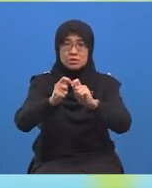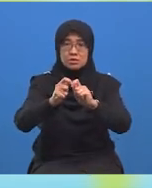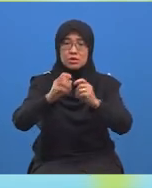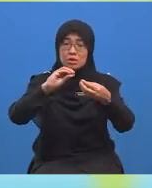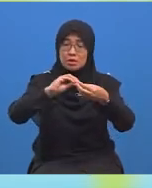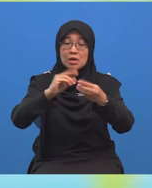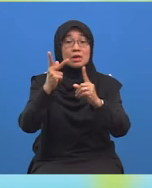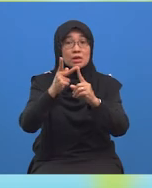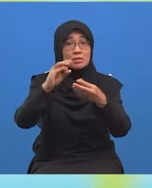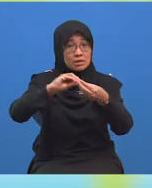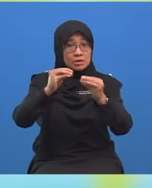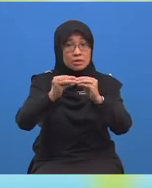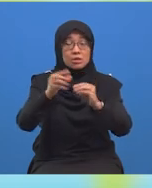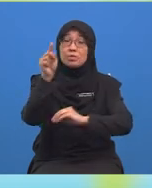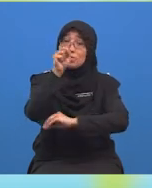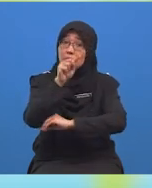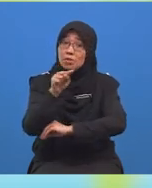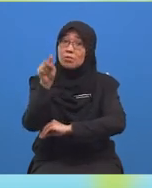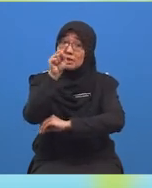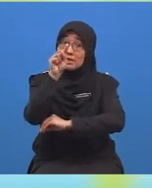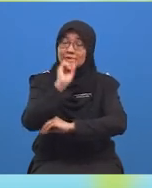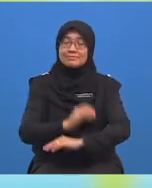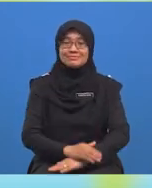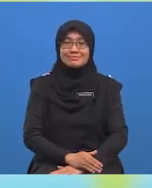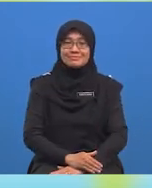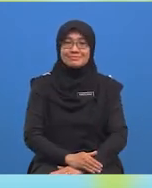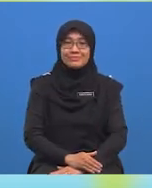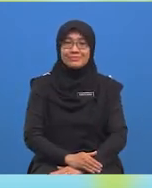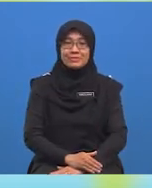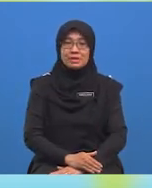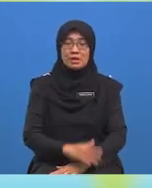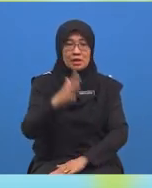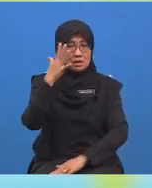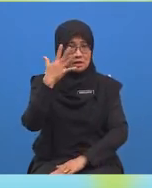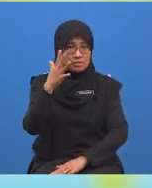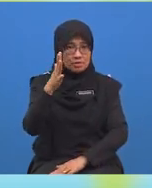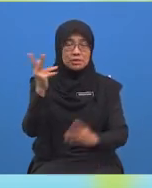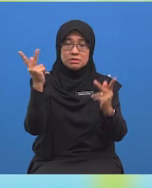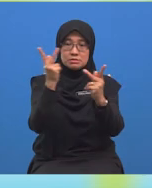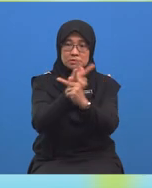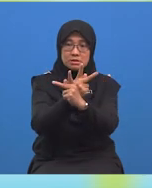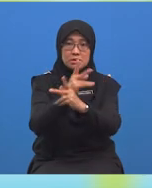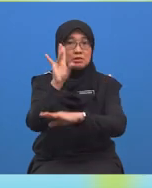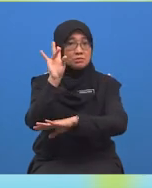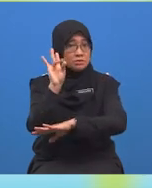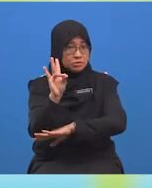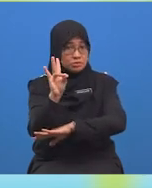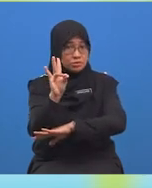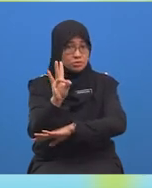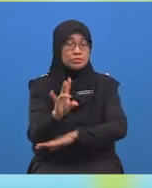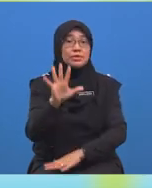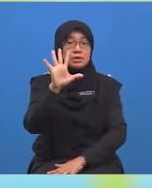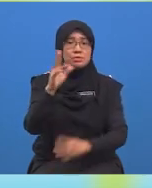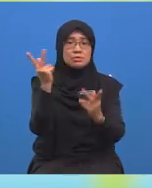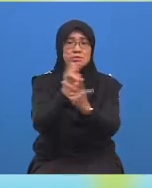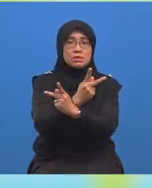nilai kedua-dua perpuluhan tersebut kepada nombor bulat, iaitu 15 darab 7.